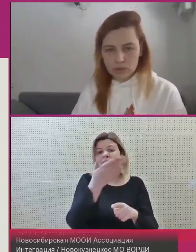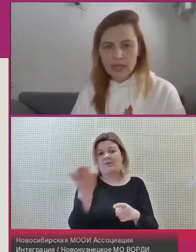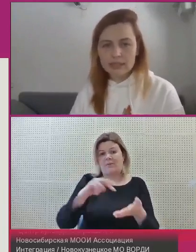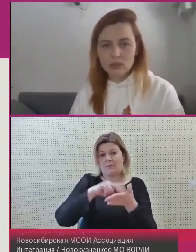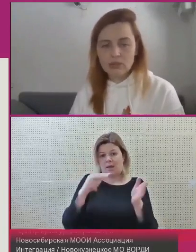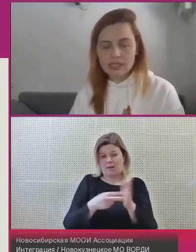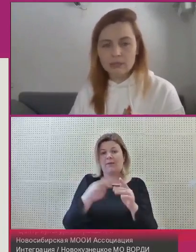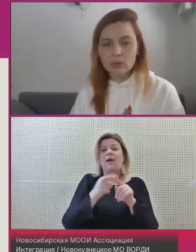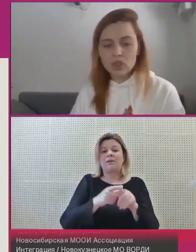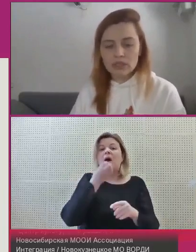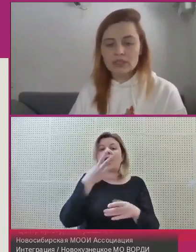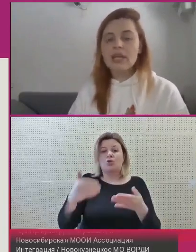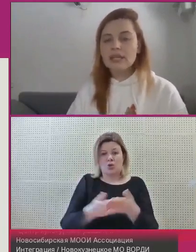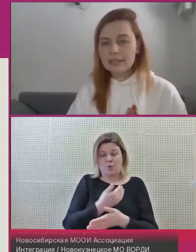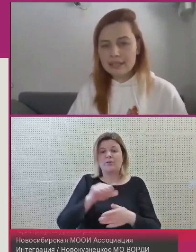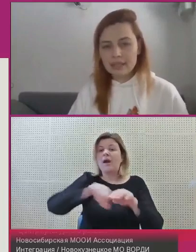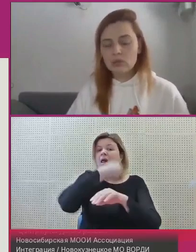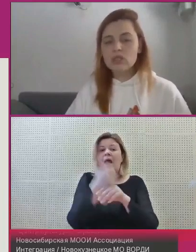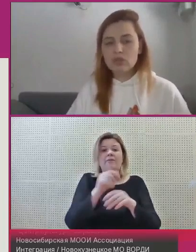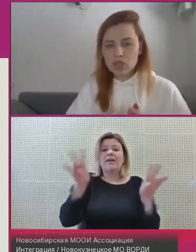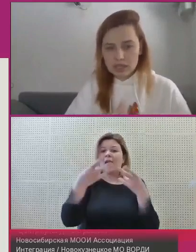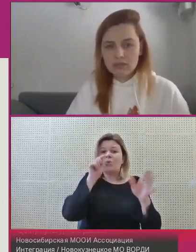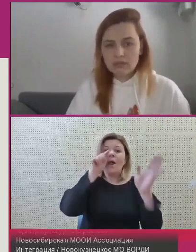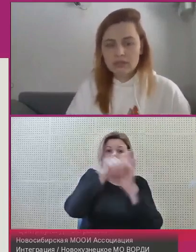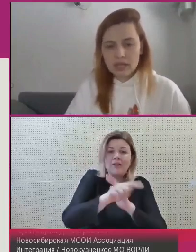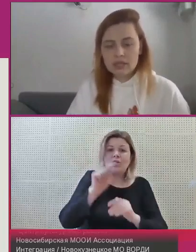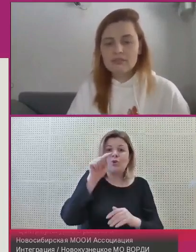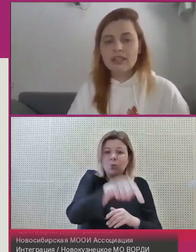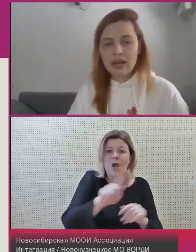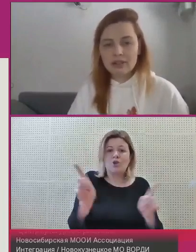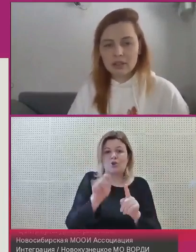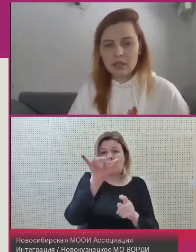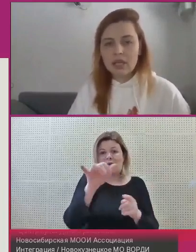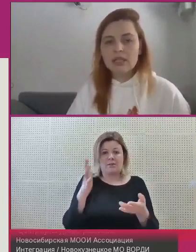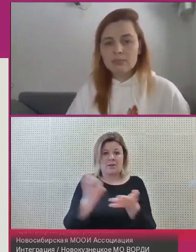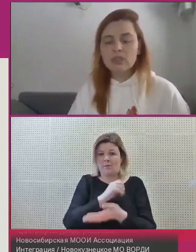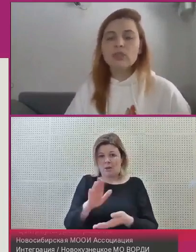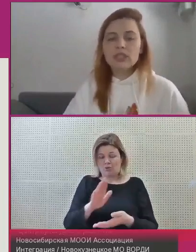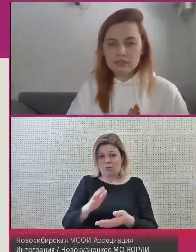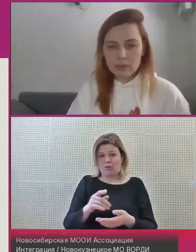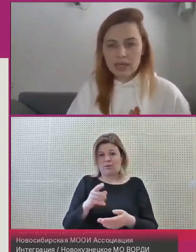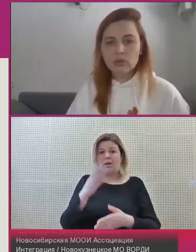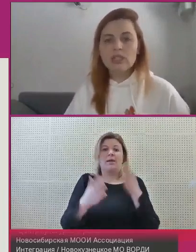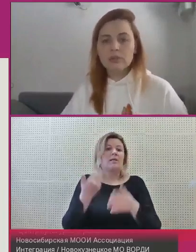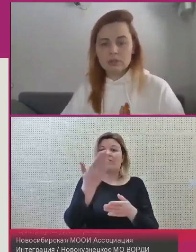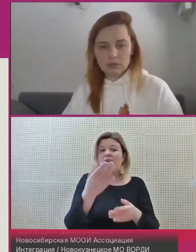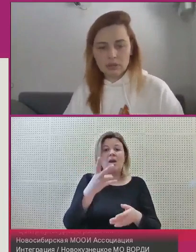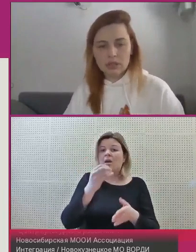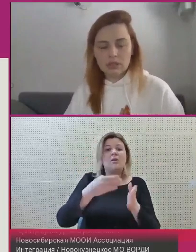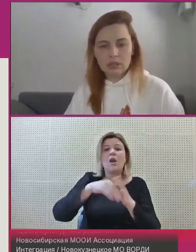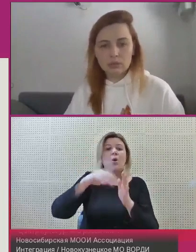больше туда, где у вас не получилось. Не усовершенствовав, да, свои навыки, либо не усилив команду,